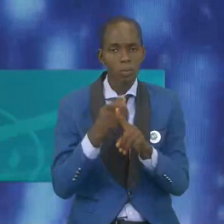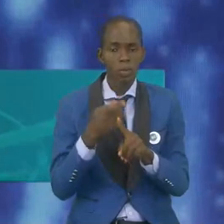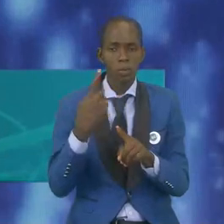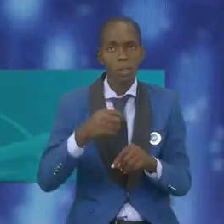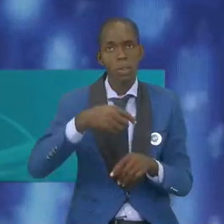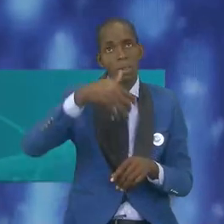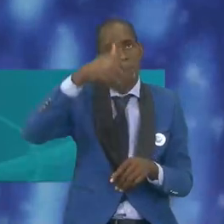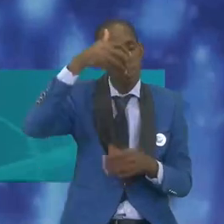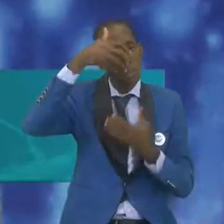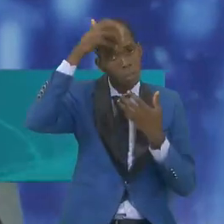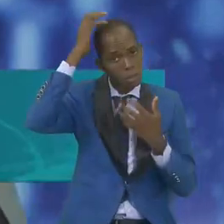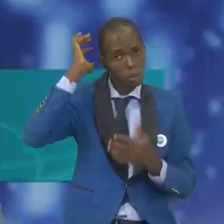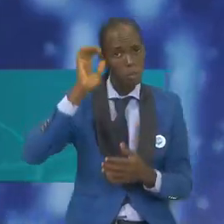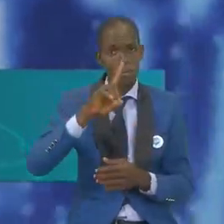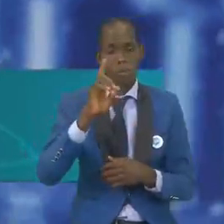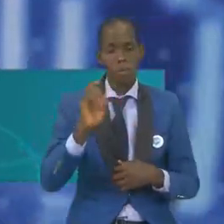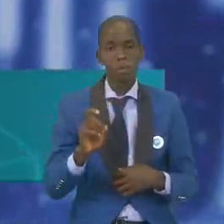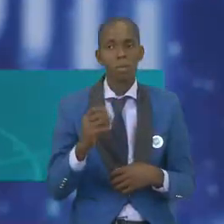des lions ?»